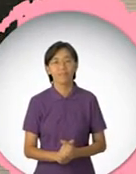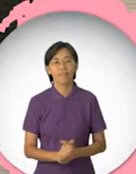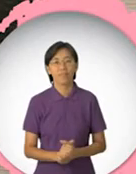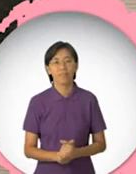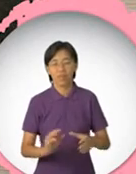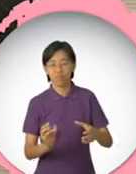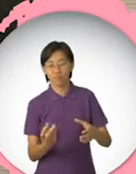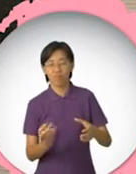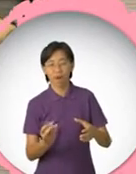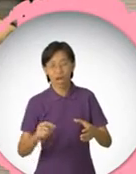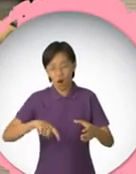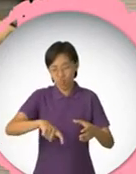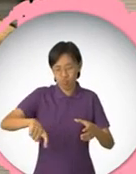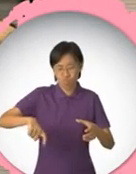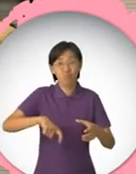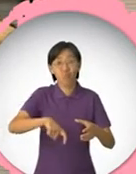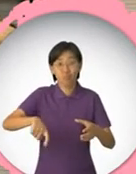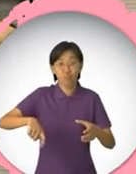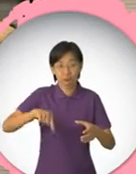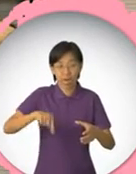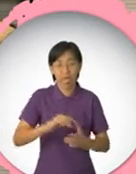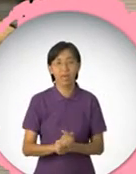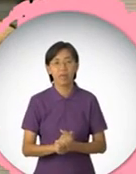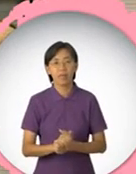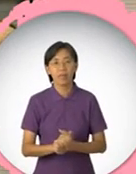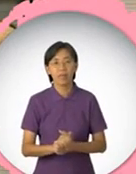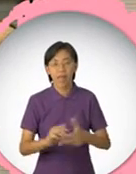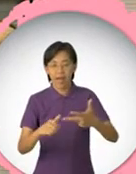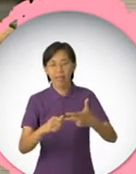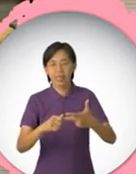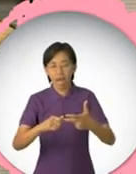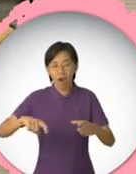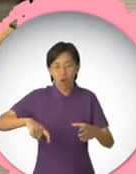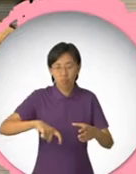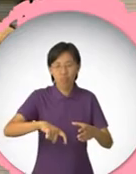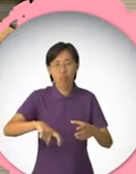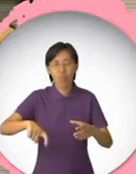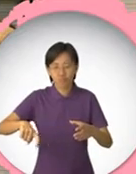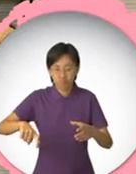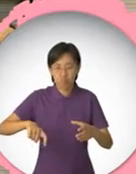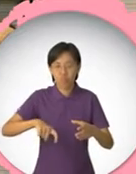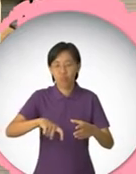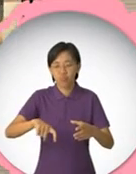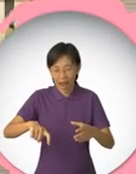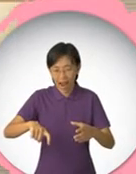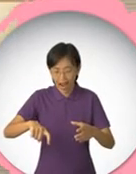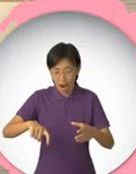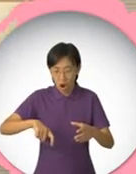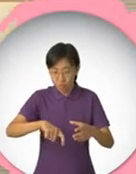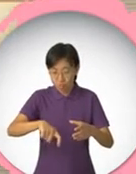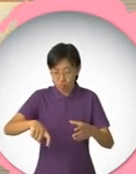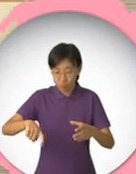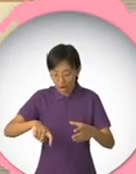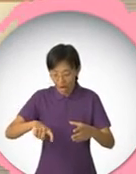ใช้หัวตีรูปตะขอนะคะถ้าใช้เครื่องเราก็เปิดความเร็วต่ำเริ่มต้นก่อนค่ะพอแป้งเริ่มไม่ฟุ้งเราก็จะใช้ความเร็วกลางค่ะในการนว